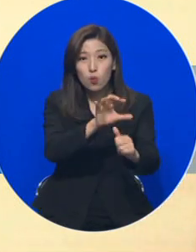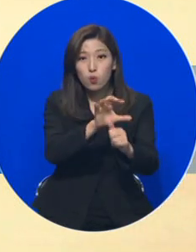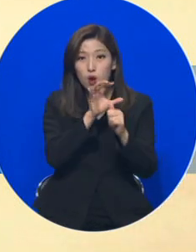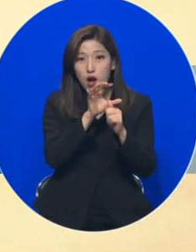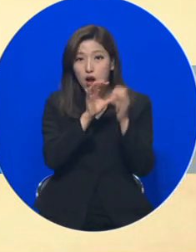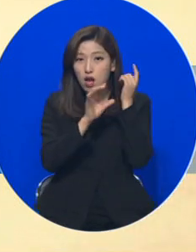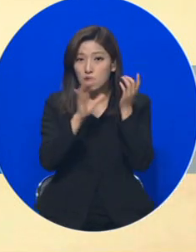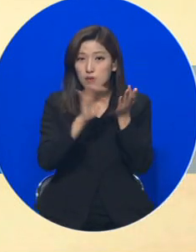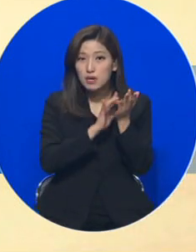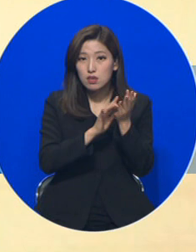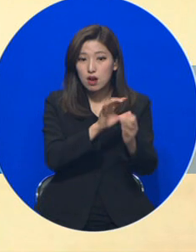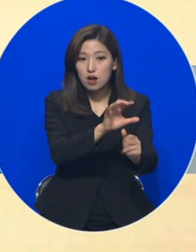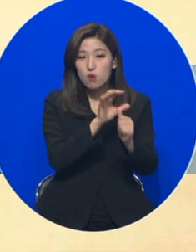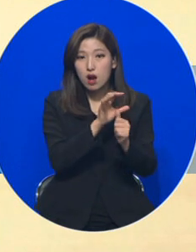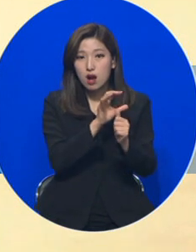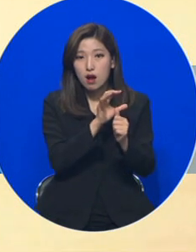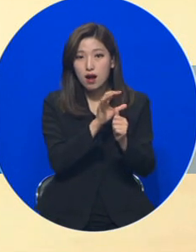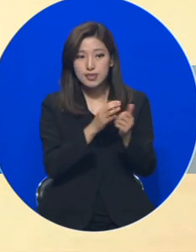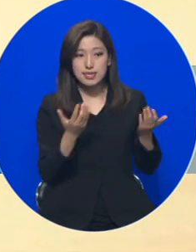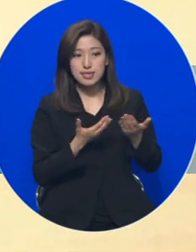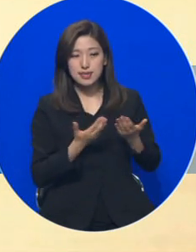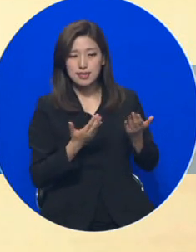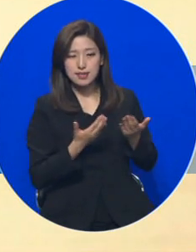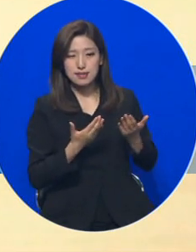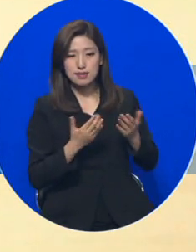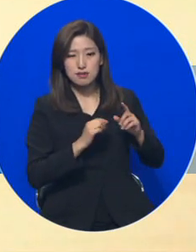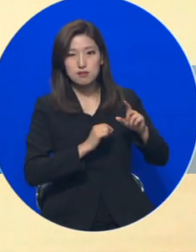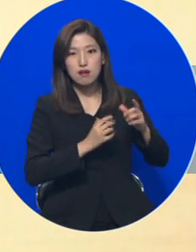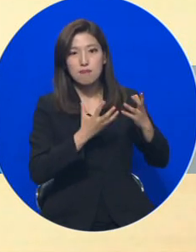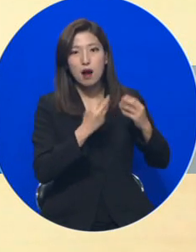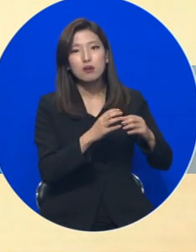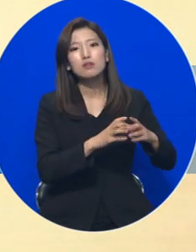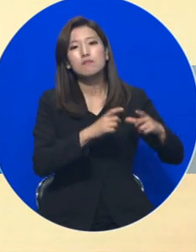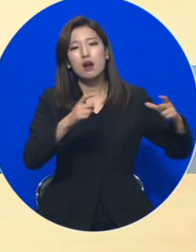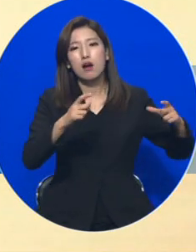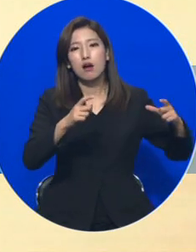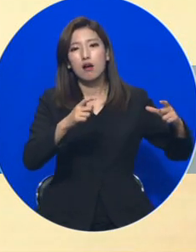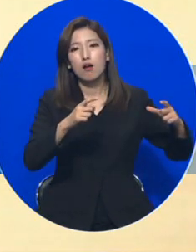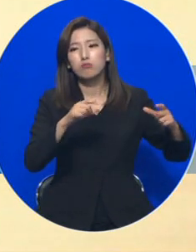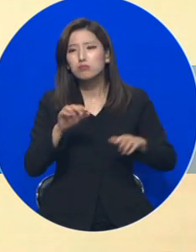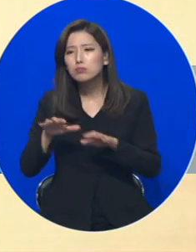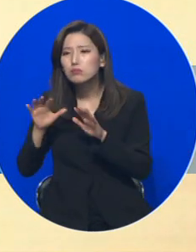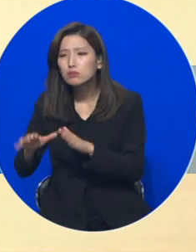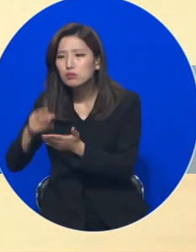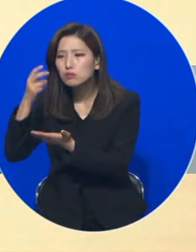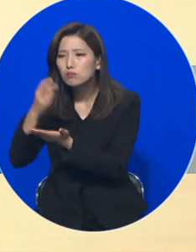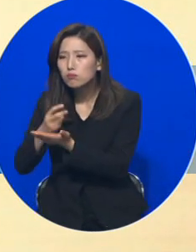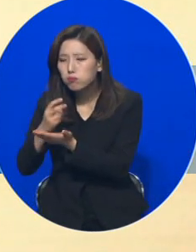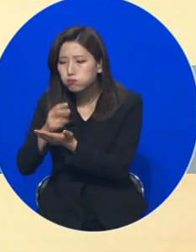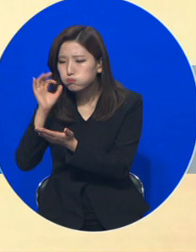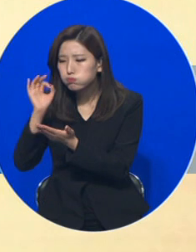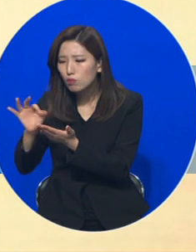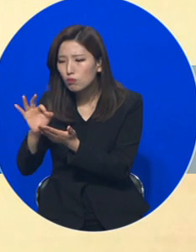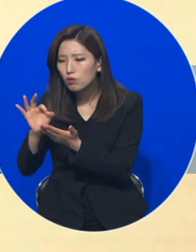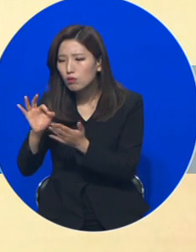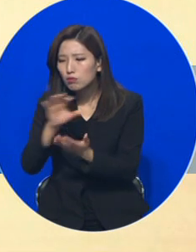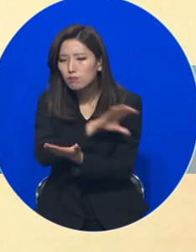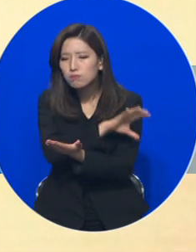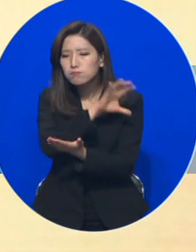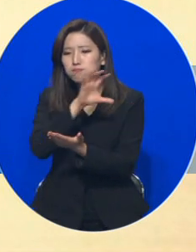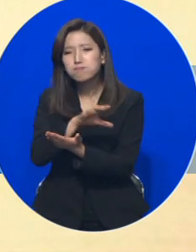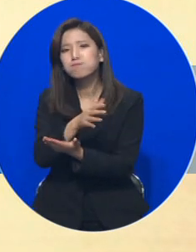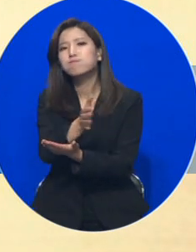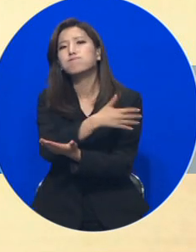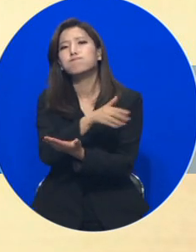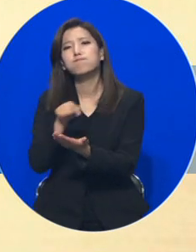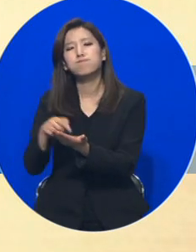이런 것 가지고는 이제 커버가 안 되는 그걸로서는 어떤 기준이 되게 어려운 이런 것이기 때문에 전혀 그